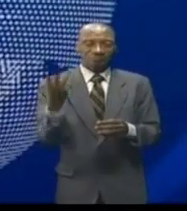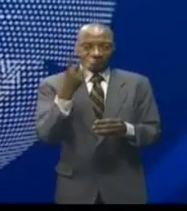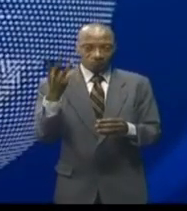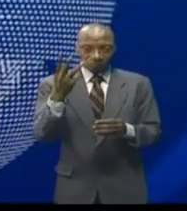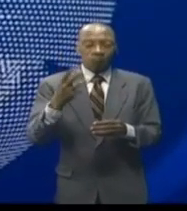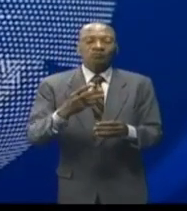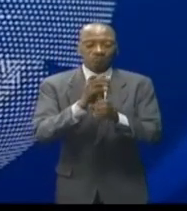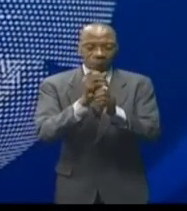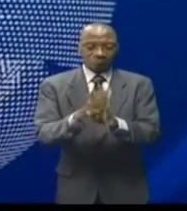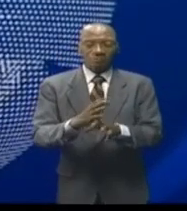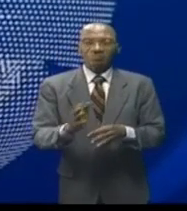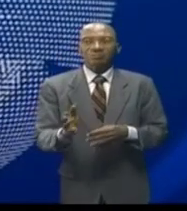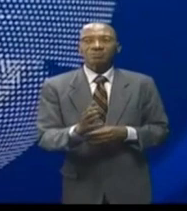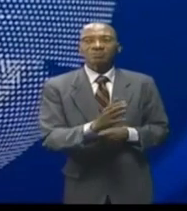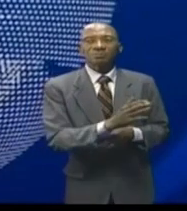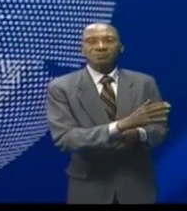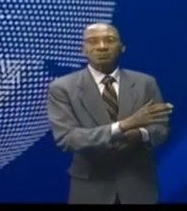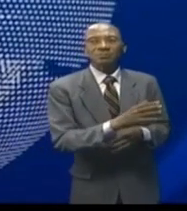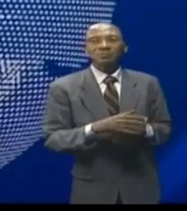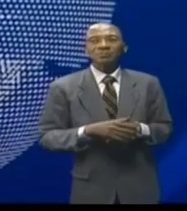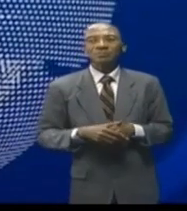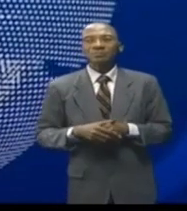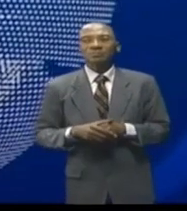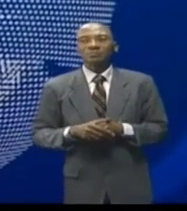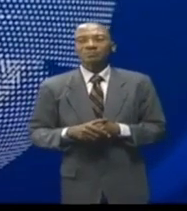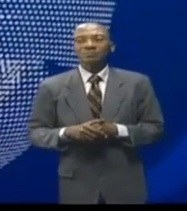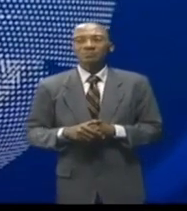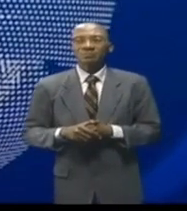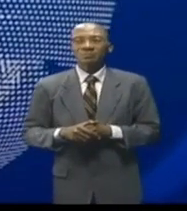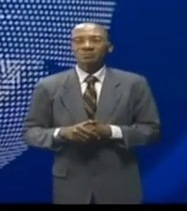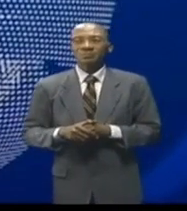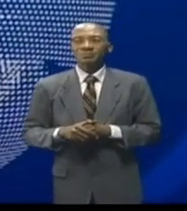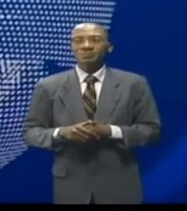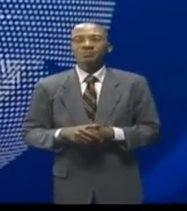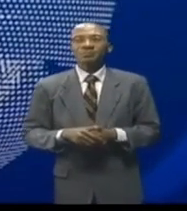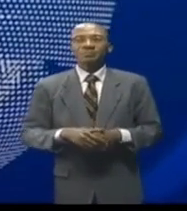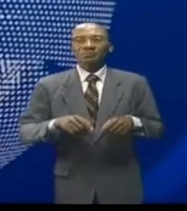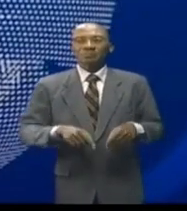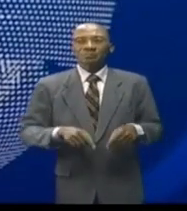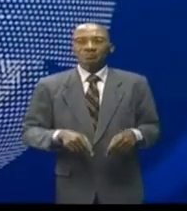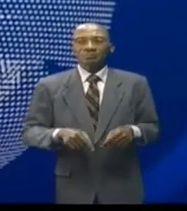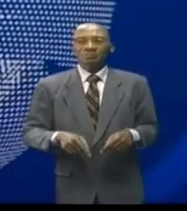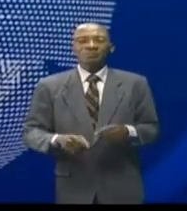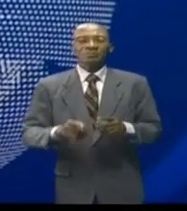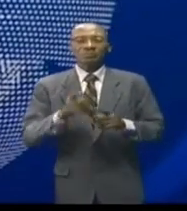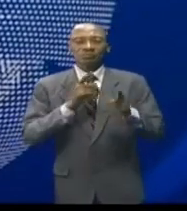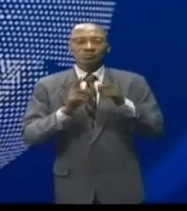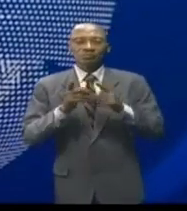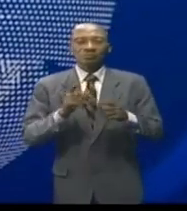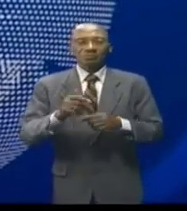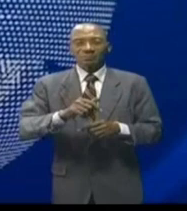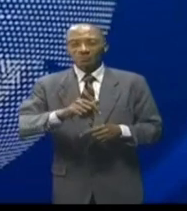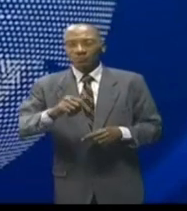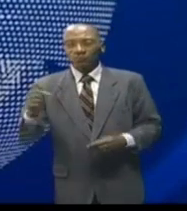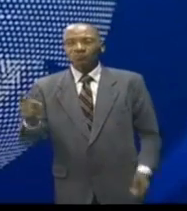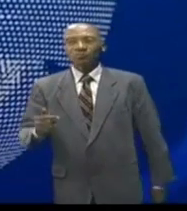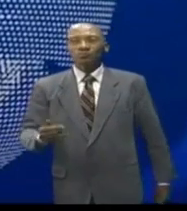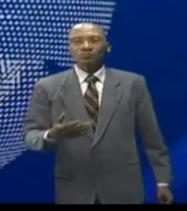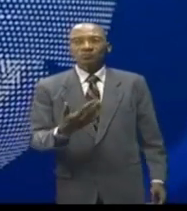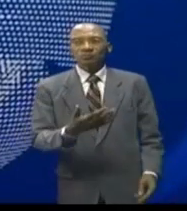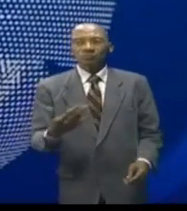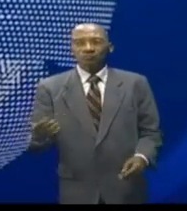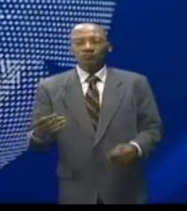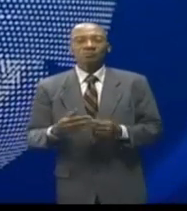autre chose désormais les étudiants vont accéder gratuitement à la documentation par voie électronique c'est la grâce à la distribution